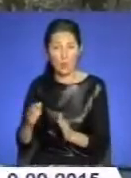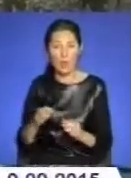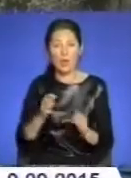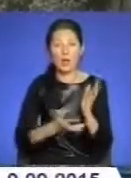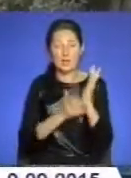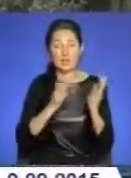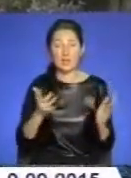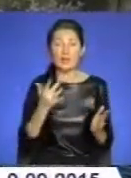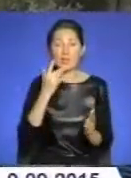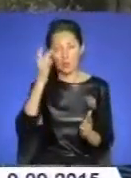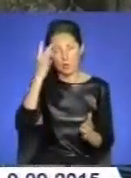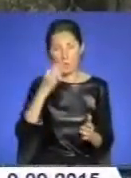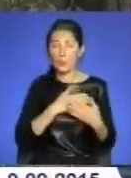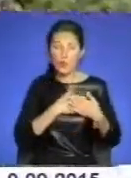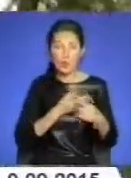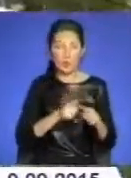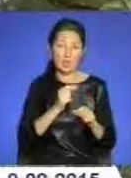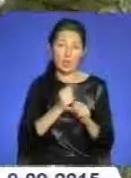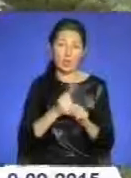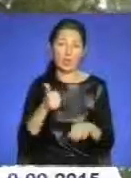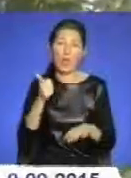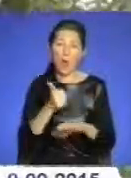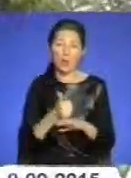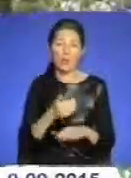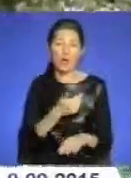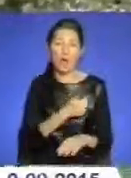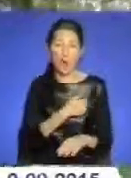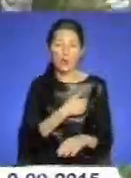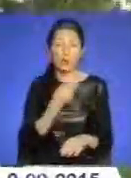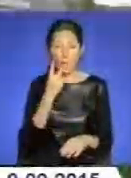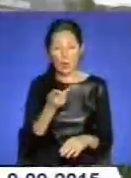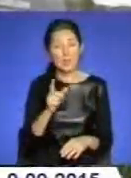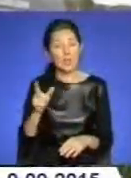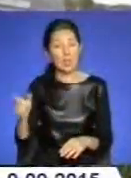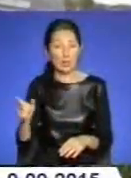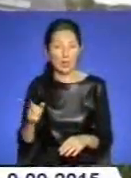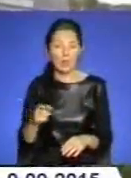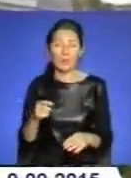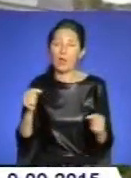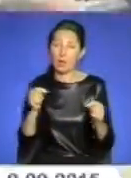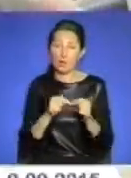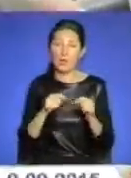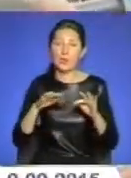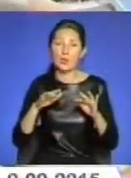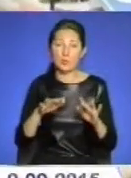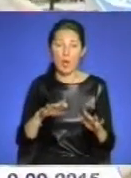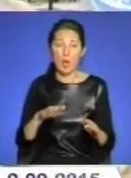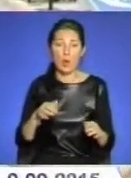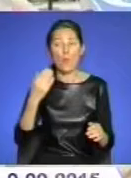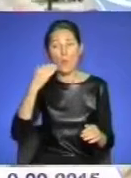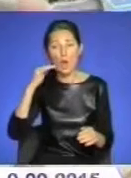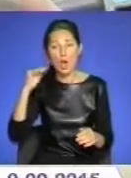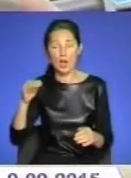любить це робити. Та головне, хоче спонукати містян конкретними справами поліпшувати рідне місто. Вставайте поруч,